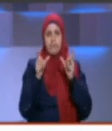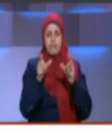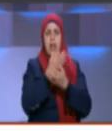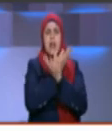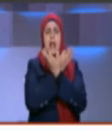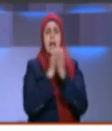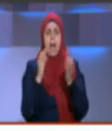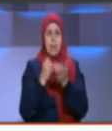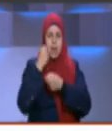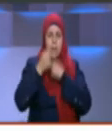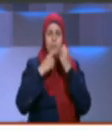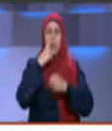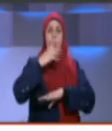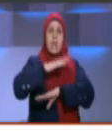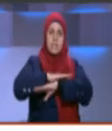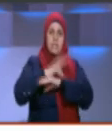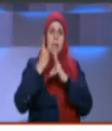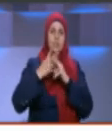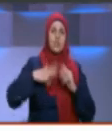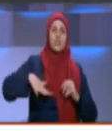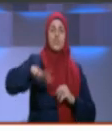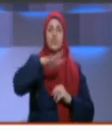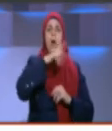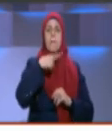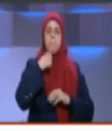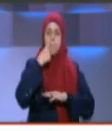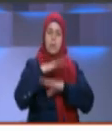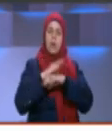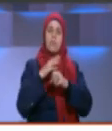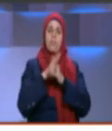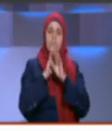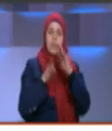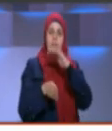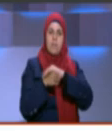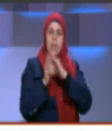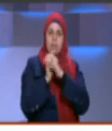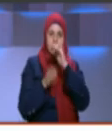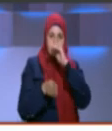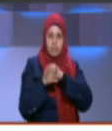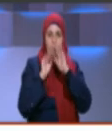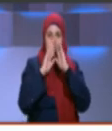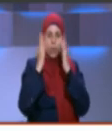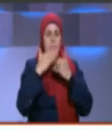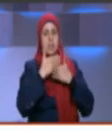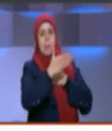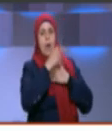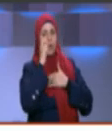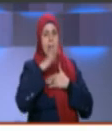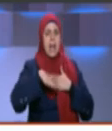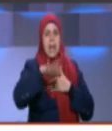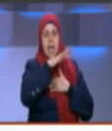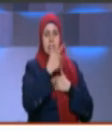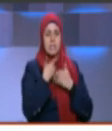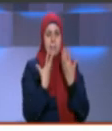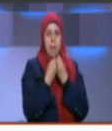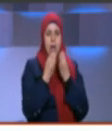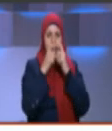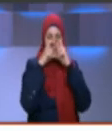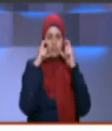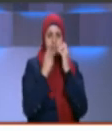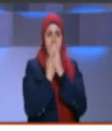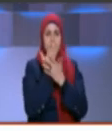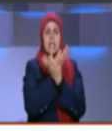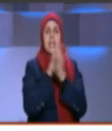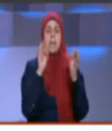ناحية، والتزام الشعب الفرنسي بالحظر الصحي والتباعد الاجتماعي والجسدي من ناحية أخرى.